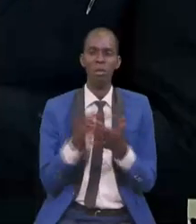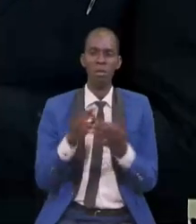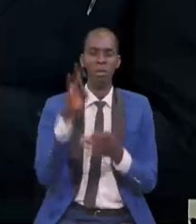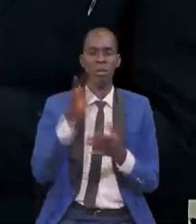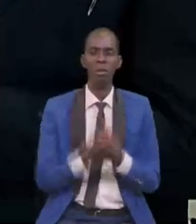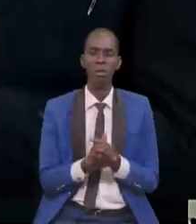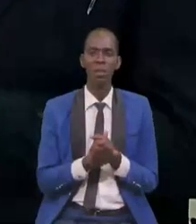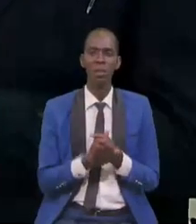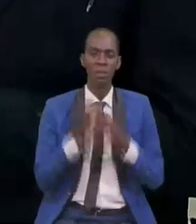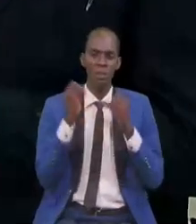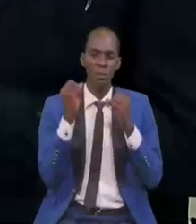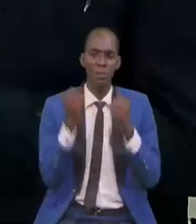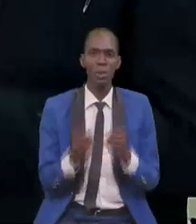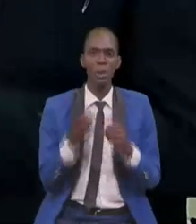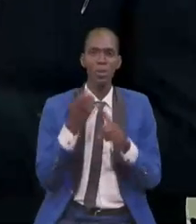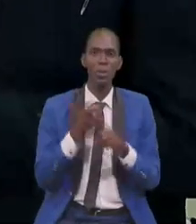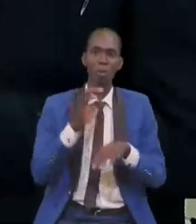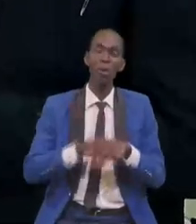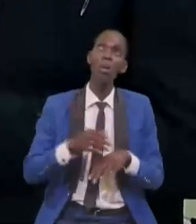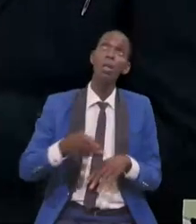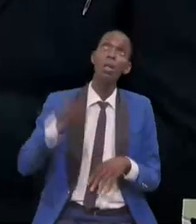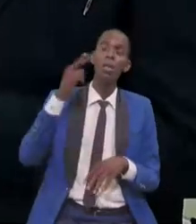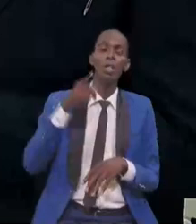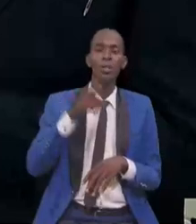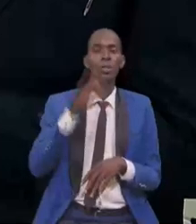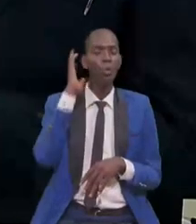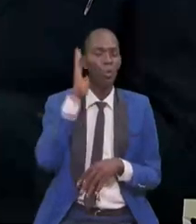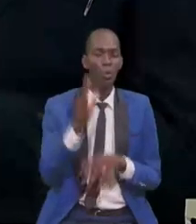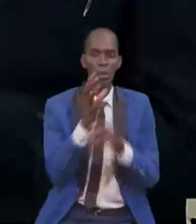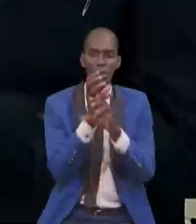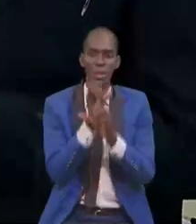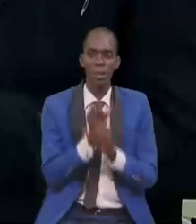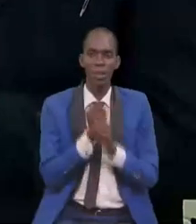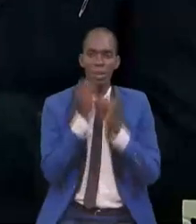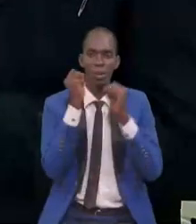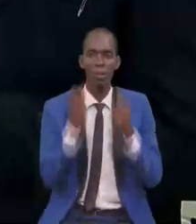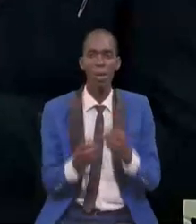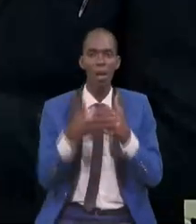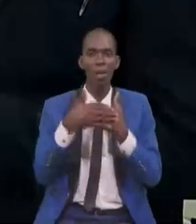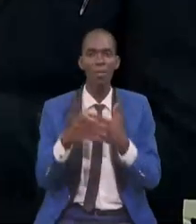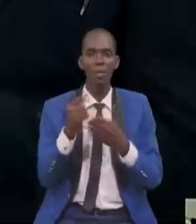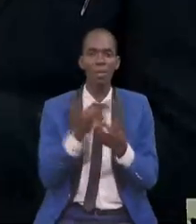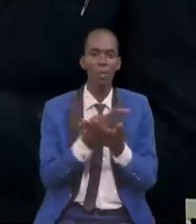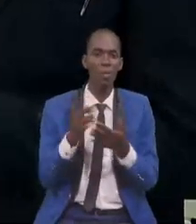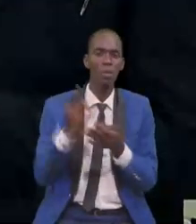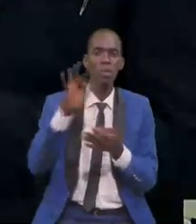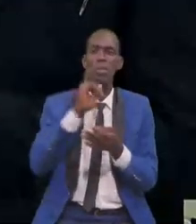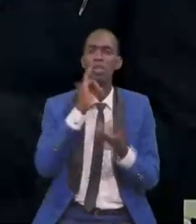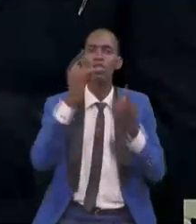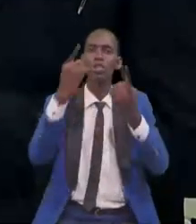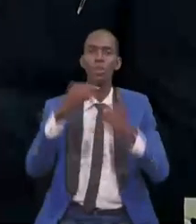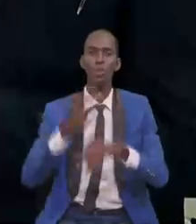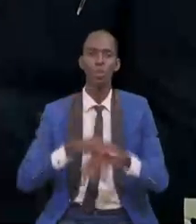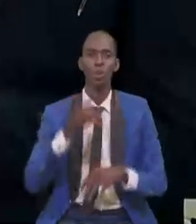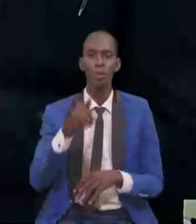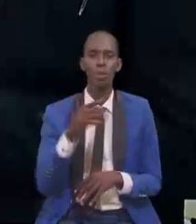Saint-Esprit. La puissance d'en haut, vous recevez la puissance, le Saint-Esprit survenant